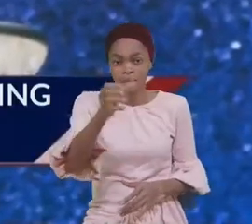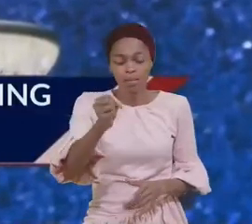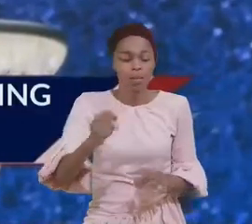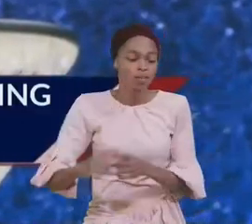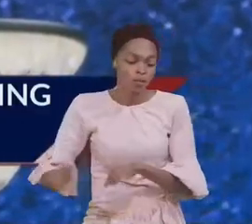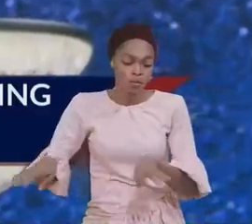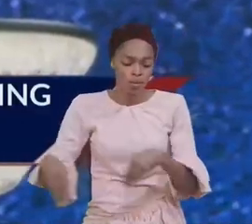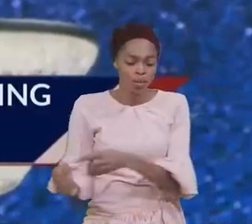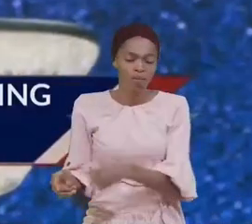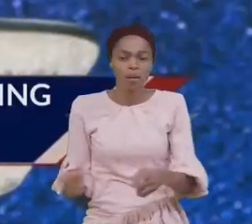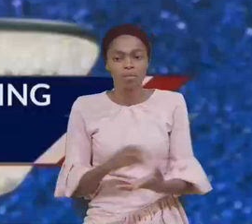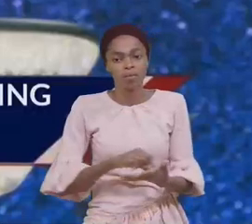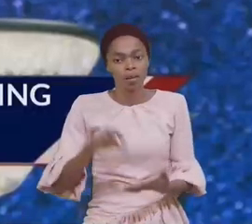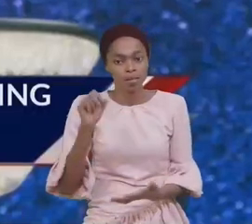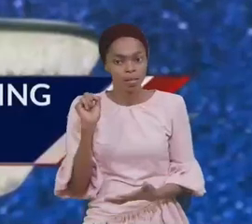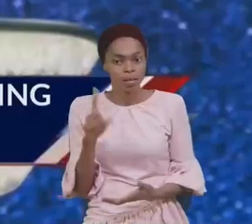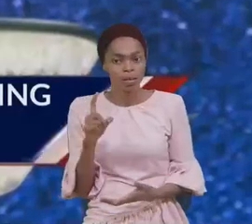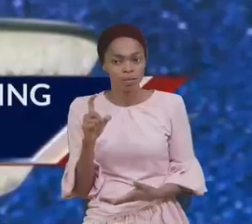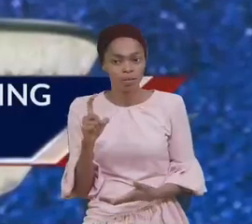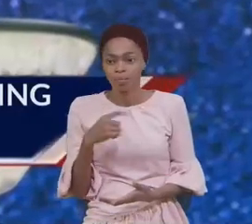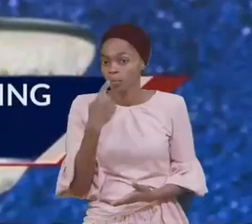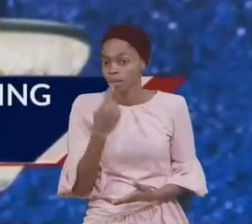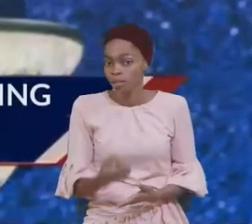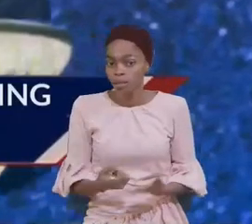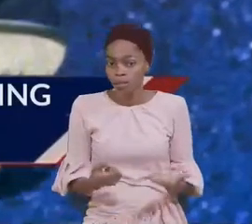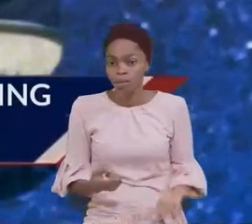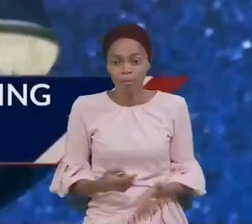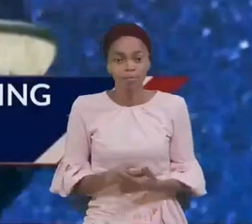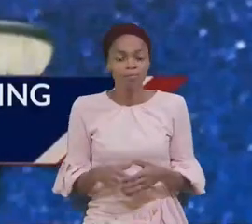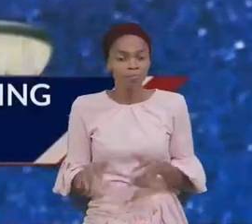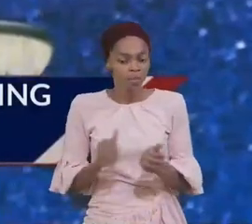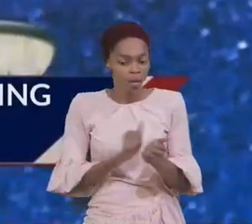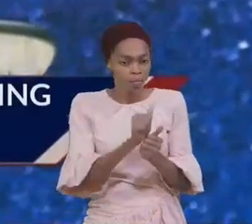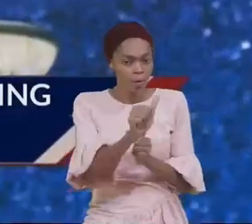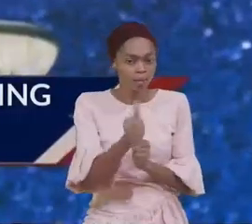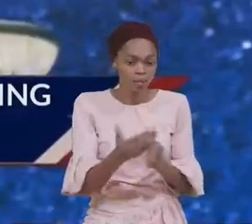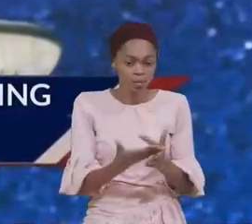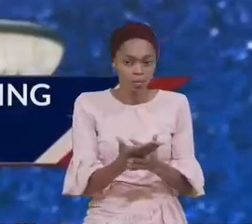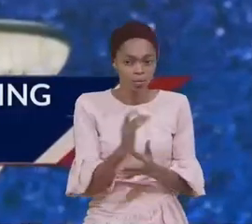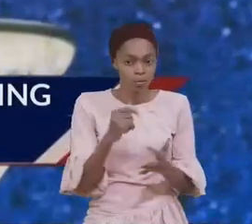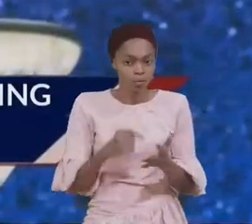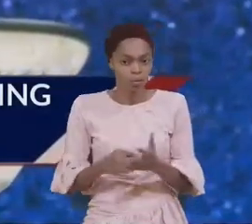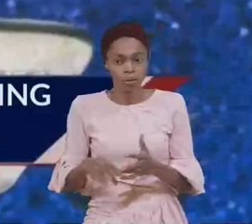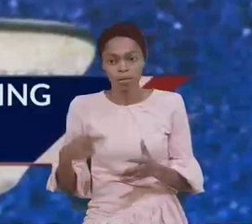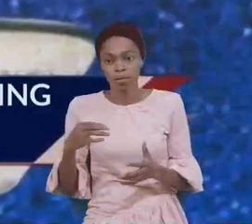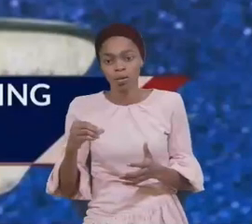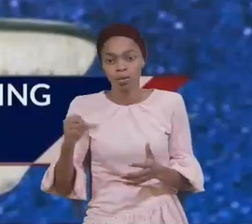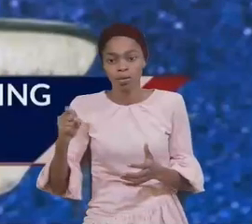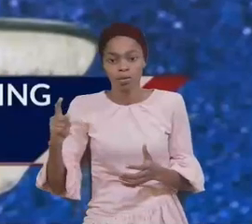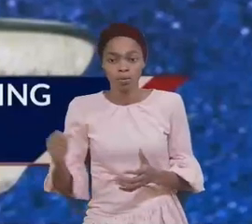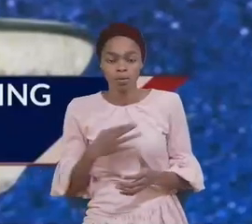Le verset 11 dit, parcourez le camp et voici ce que